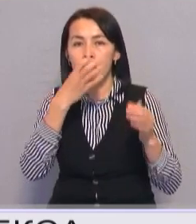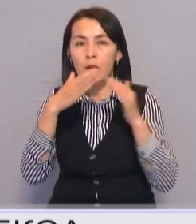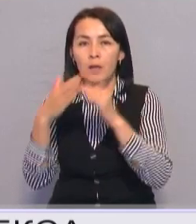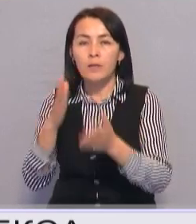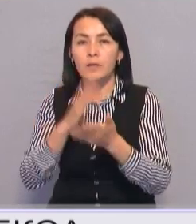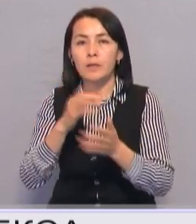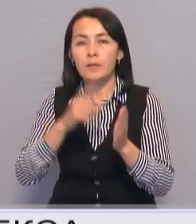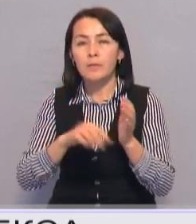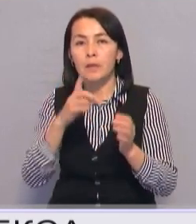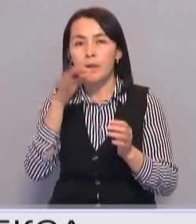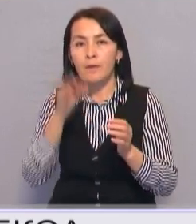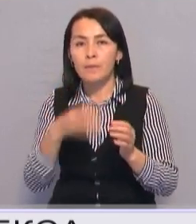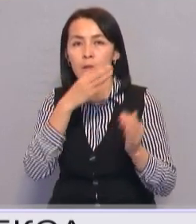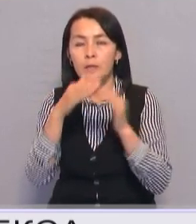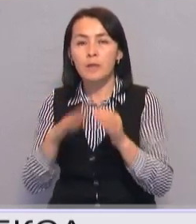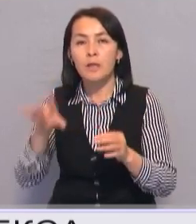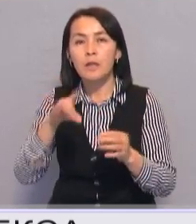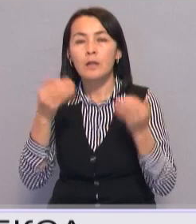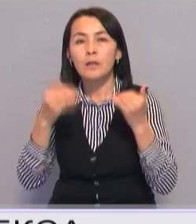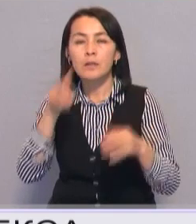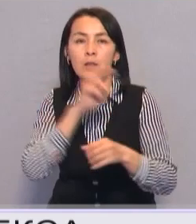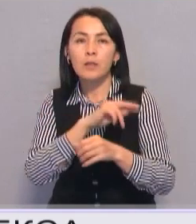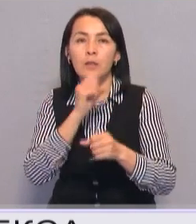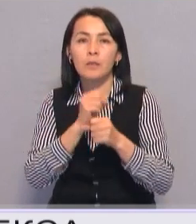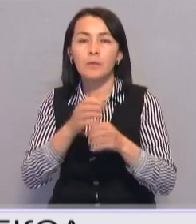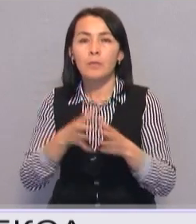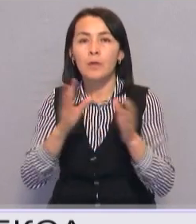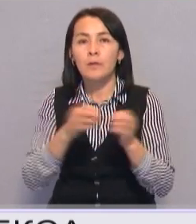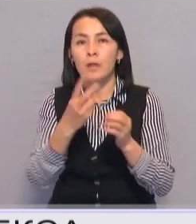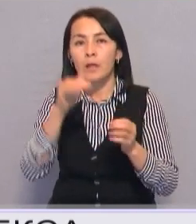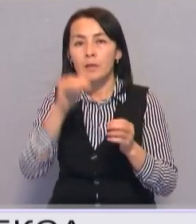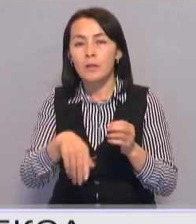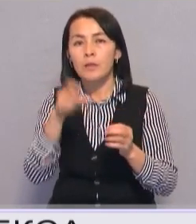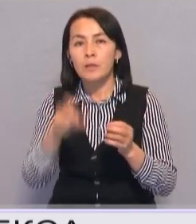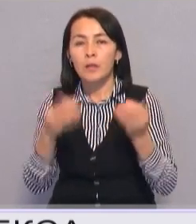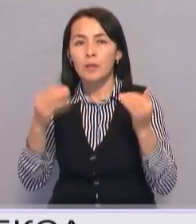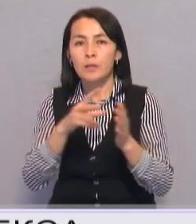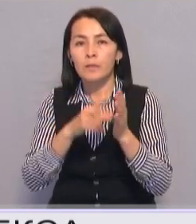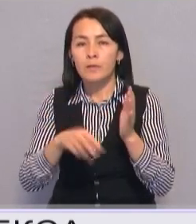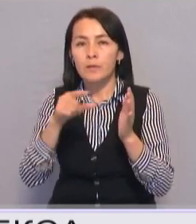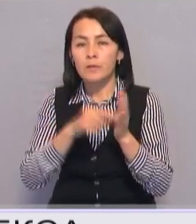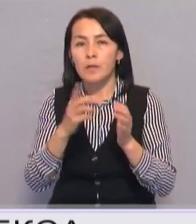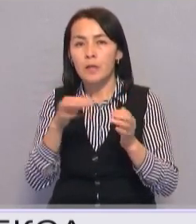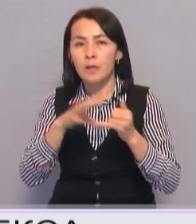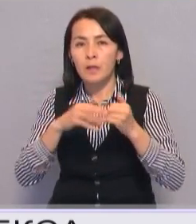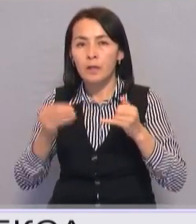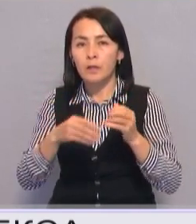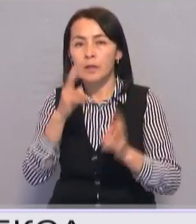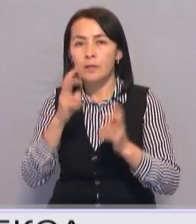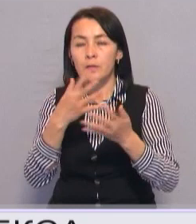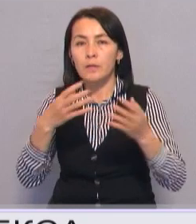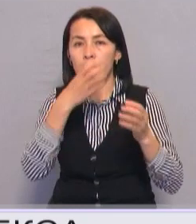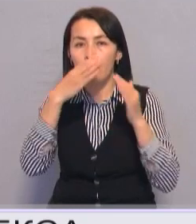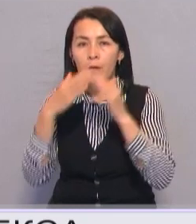или 71% теплиц республики. Здесь работает более 12 тысяч человек, из них 87 гектаров занимают промышленные